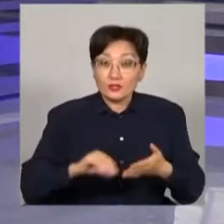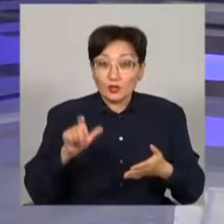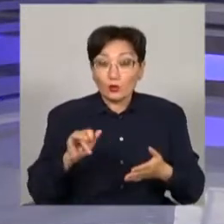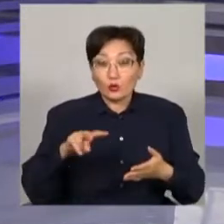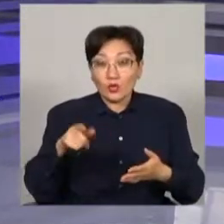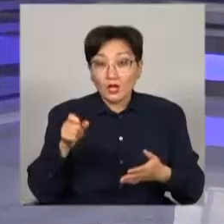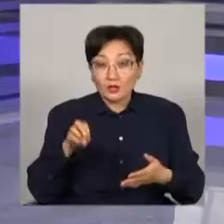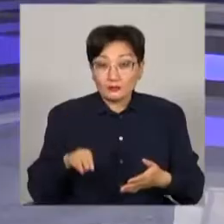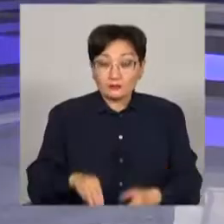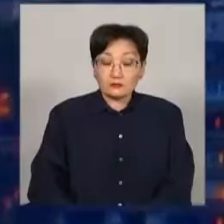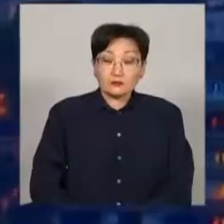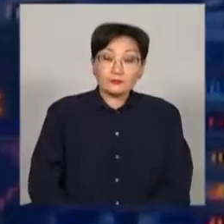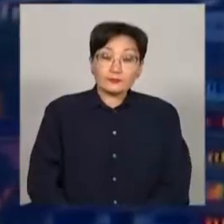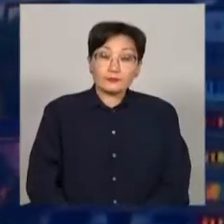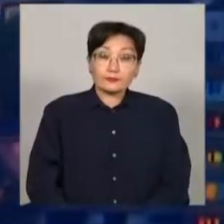Ұлағат арғын болатын.